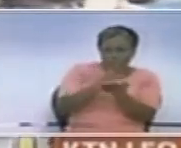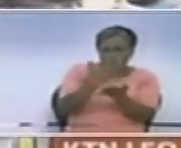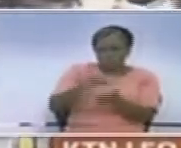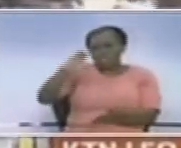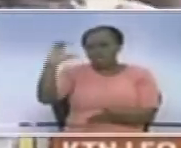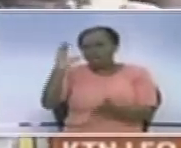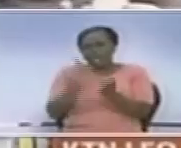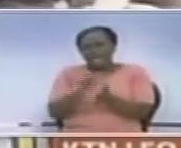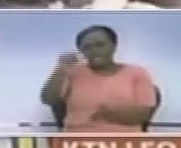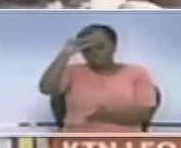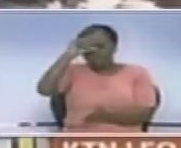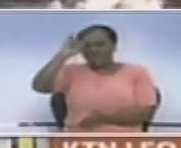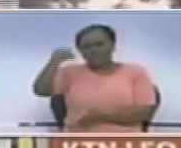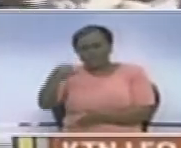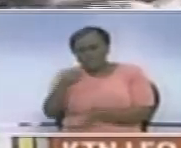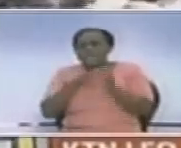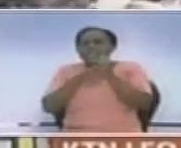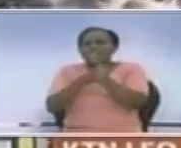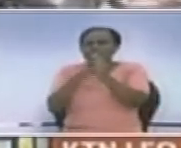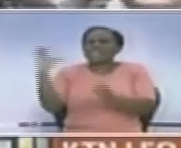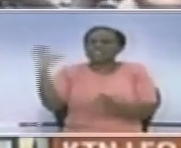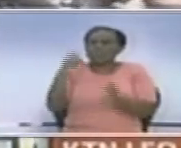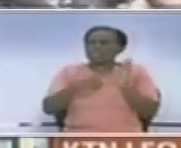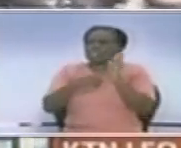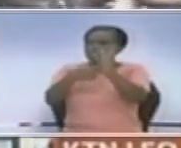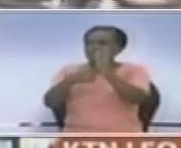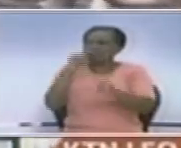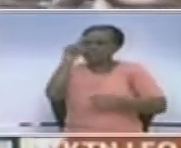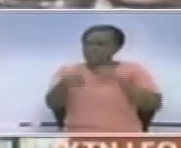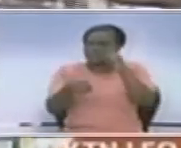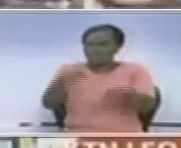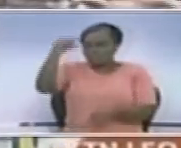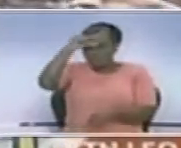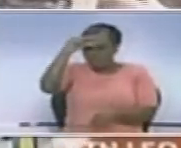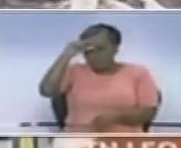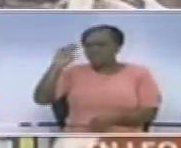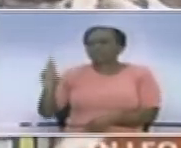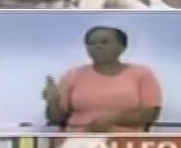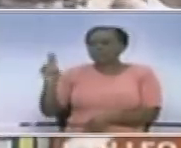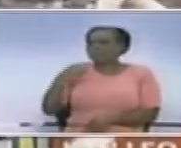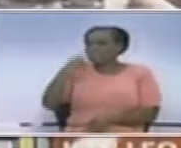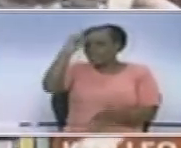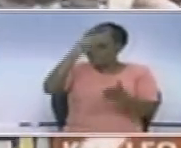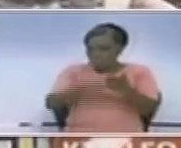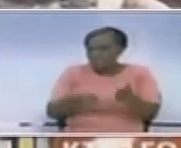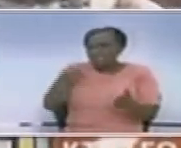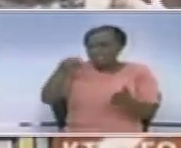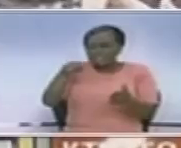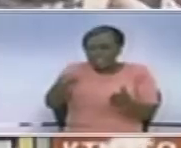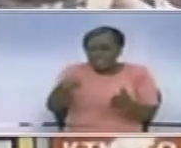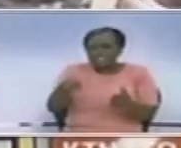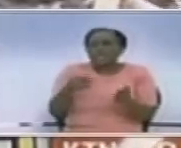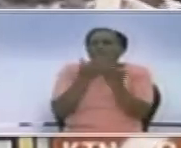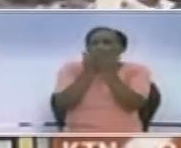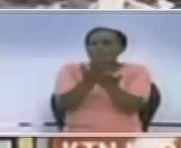CORD na serikali ya Jubilee. Viongozi wa CORD wamejitokeza kukashifu serikali ya Uhuru Kenyatta, wakisema kwamba kutotekelezwa kwa